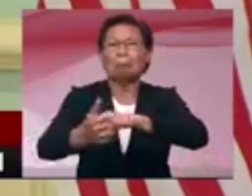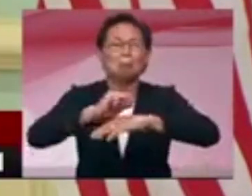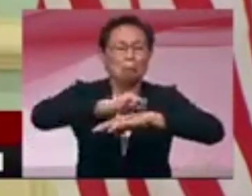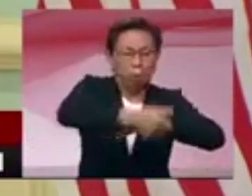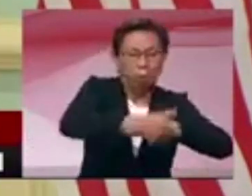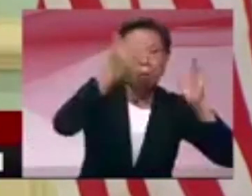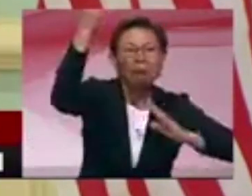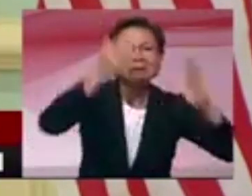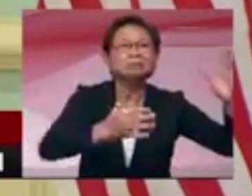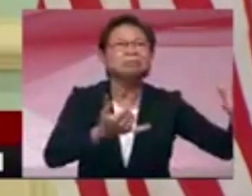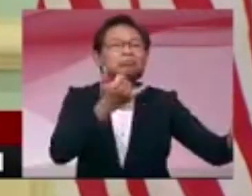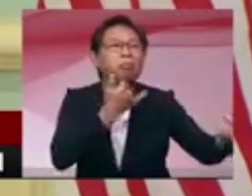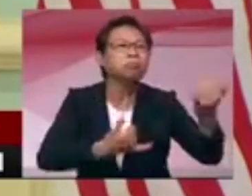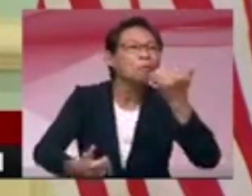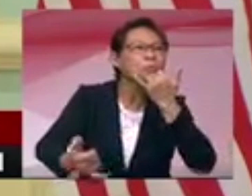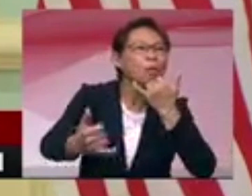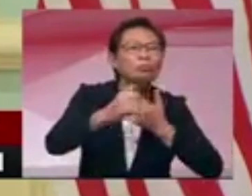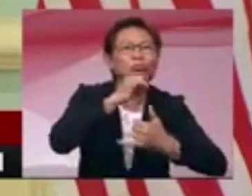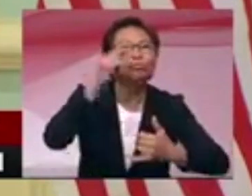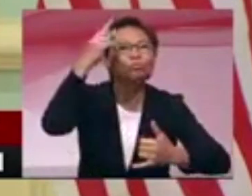Saya ingin perjelaskan,